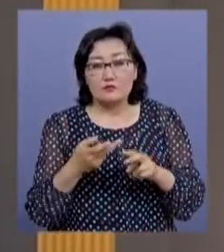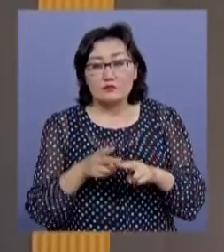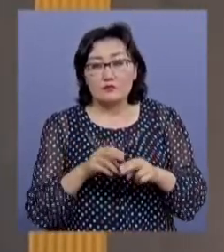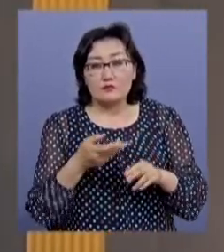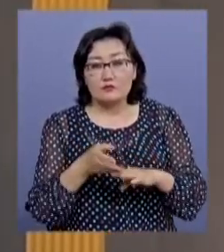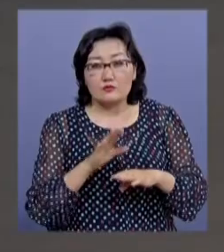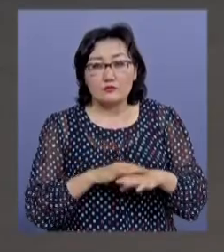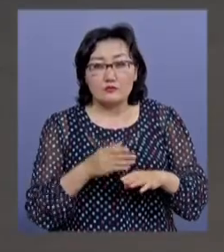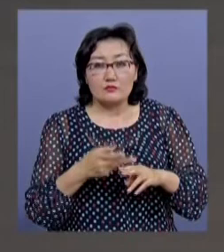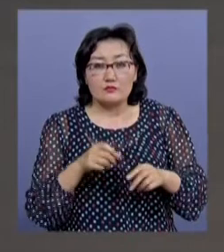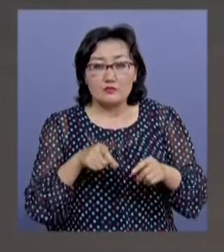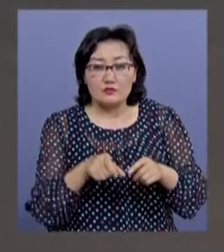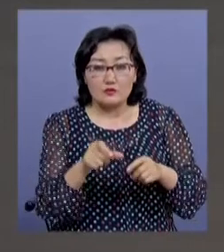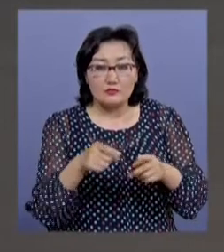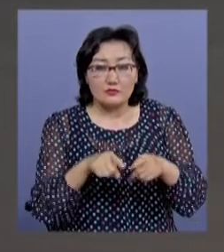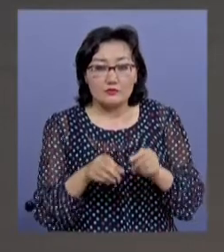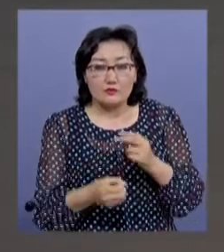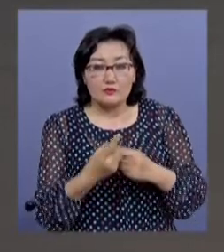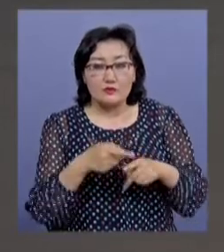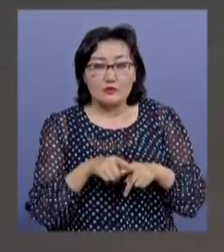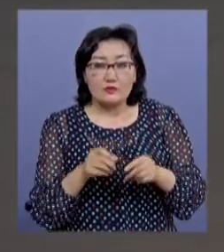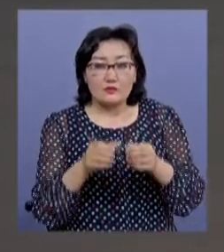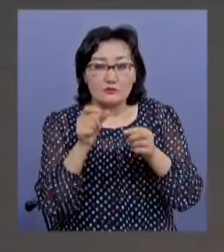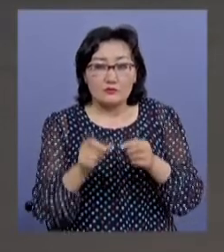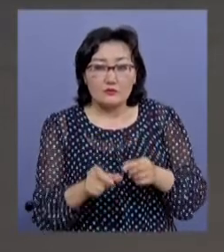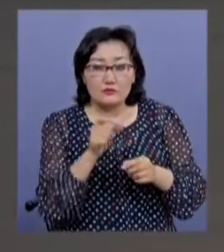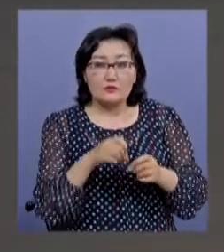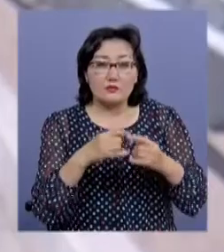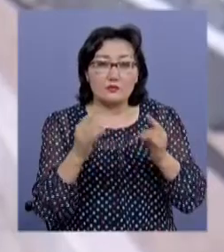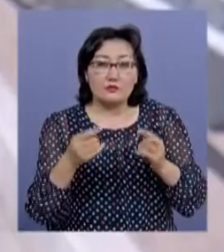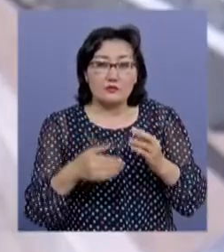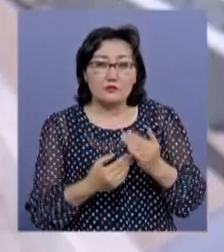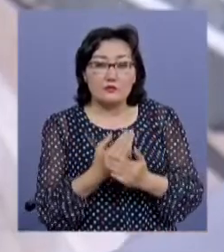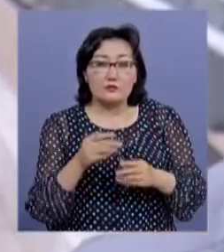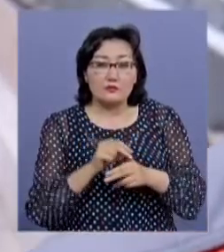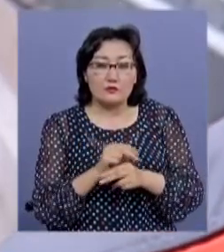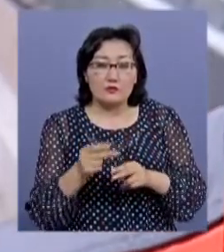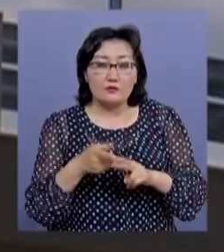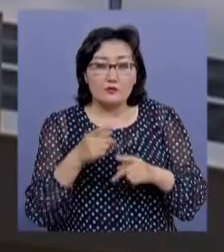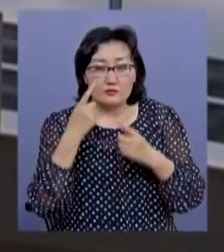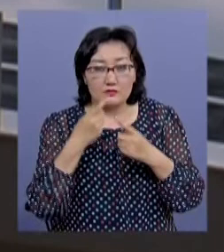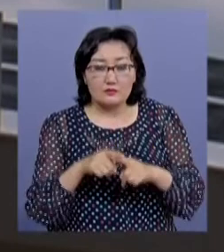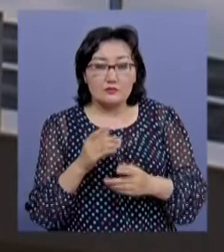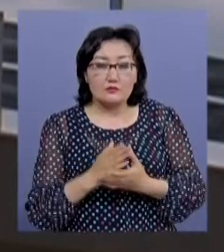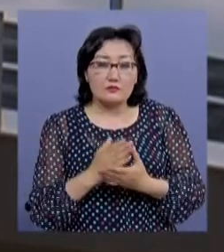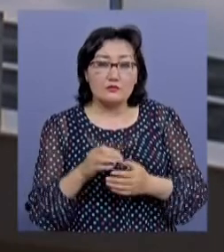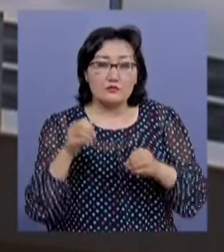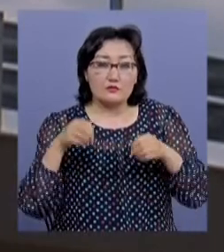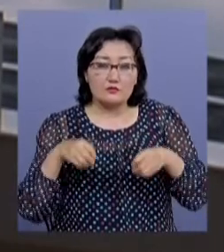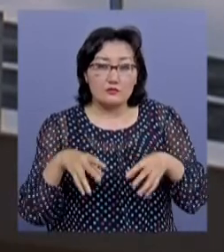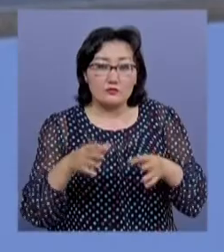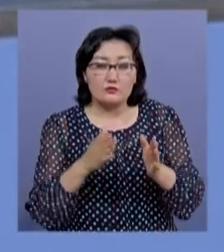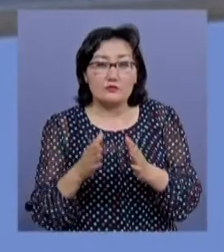ауыр салмақтан жолда жарық пайда болса, тіреуші бағандары көпірді бұрынғы қалпына келтіреді. Бұл жаңа технология. Жарықтандыру